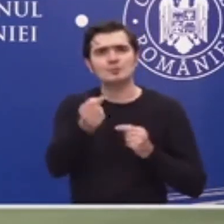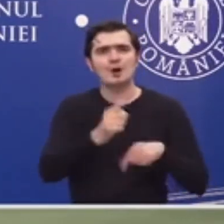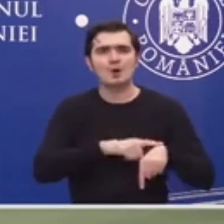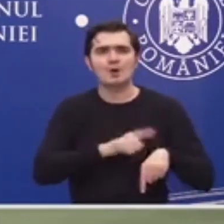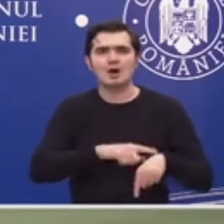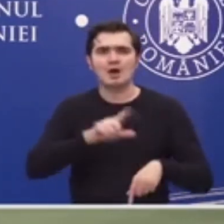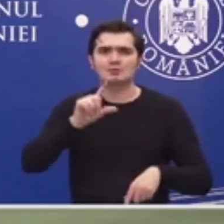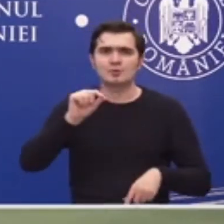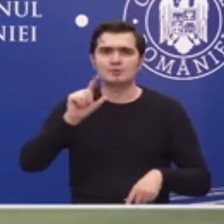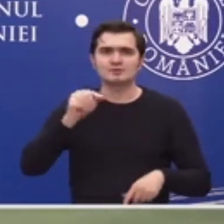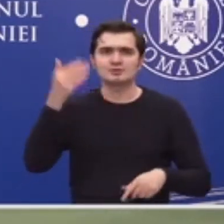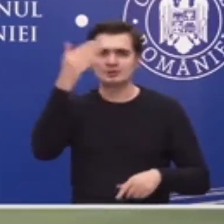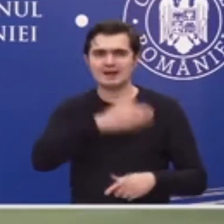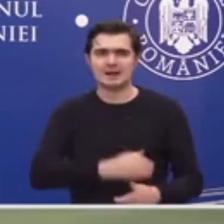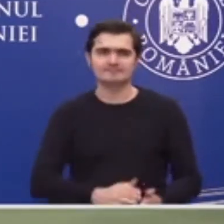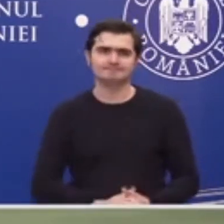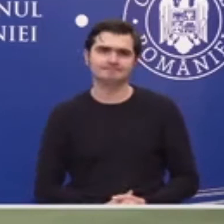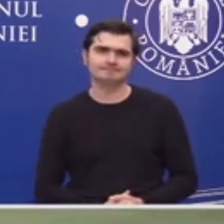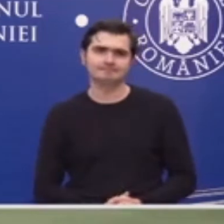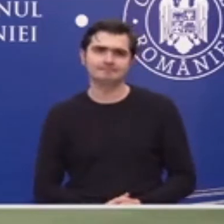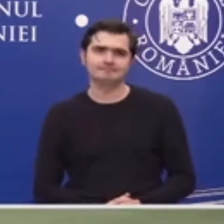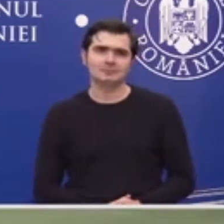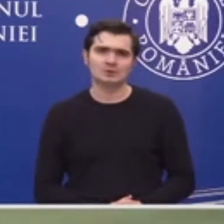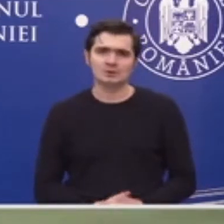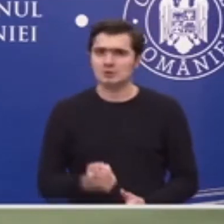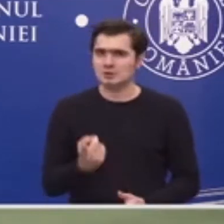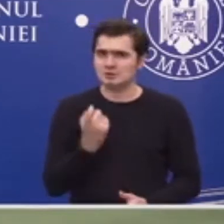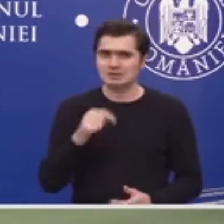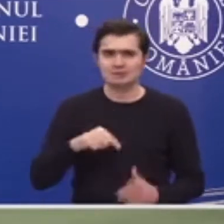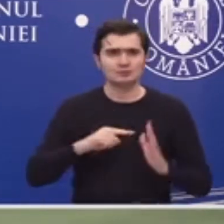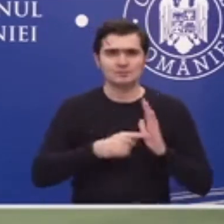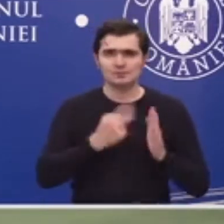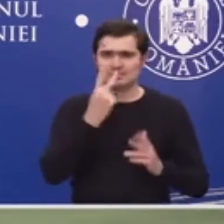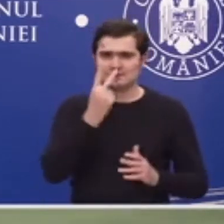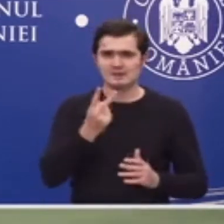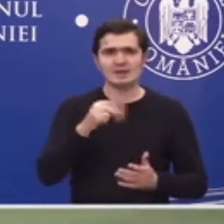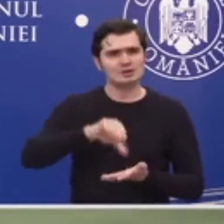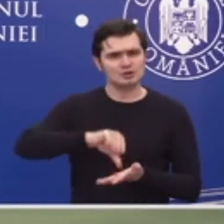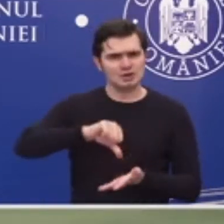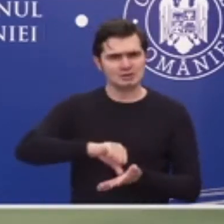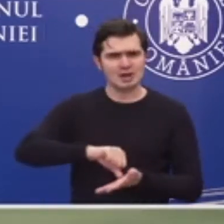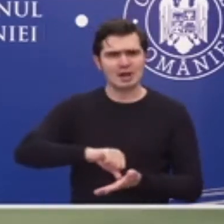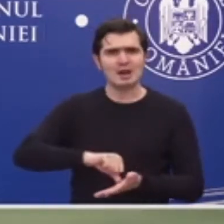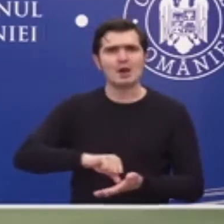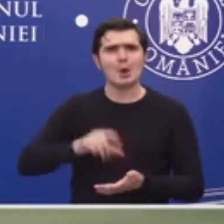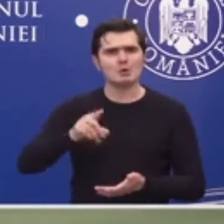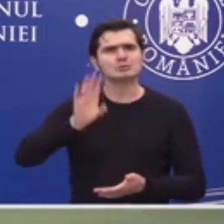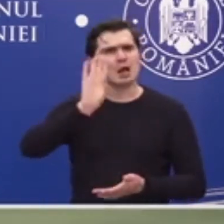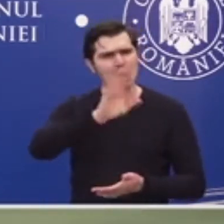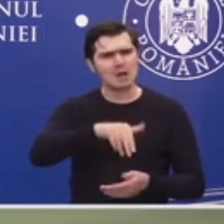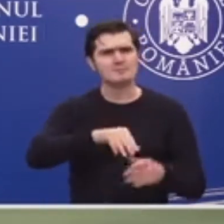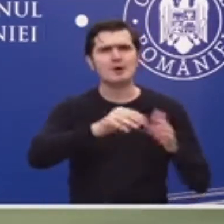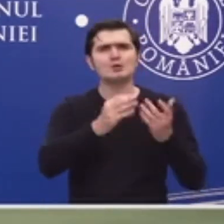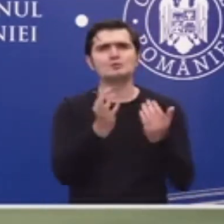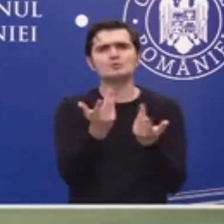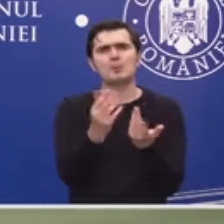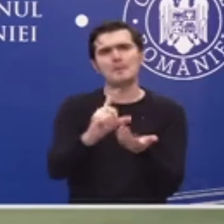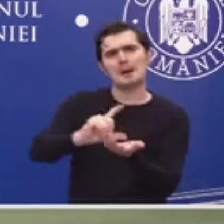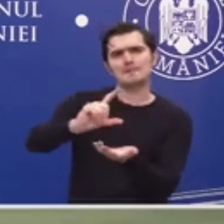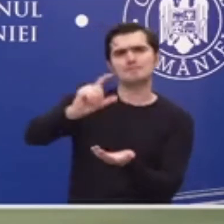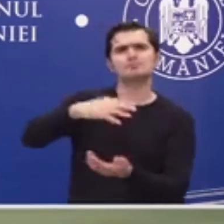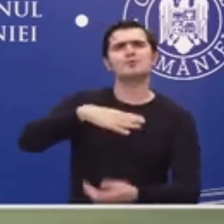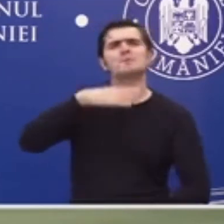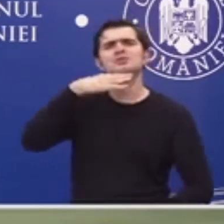ora 20. Din acest punct de vedere, centrele vor fi aprovizionate cu un număr suficient de doze încât